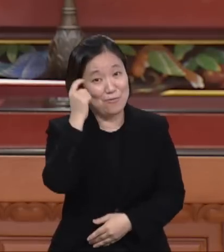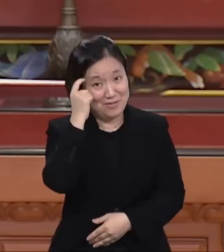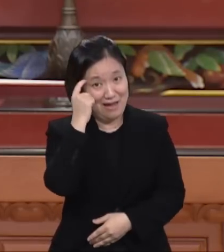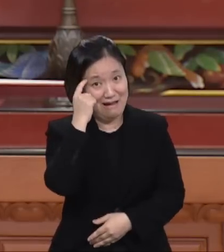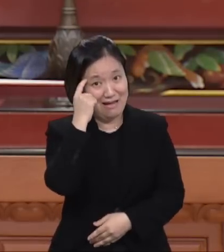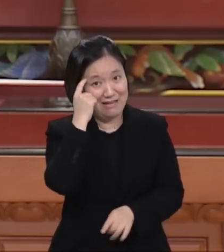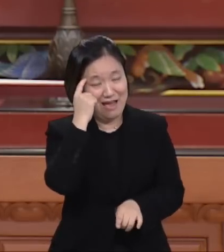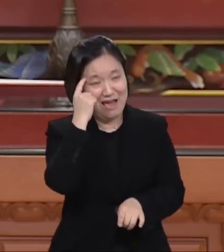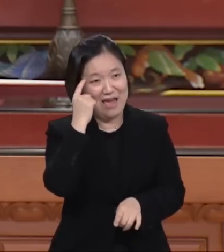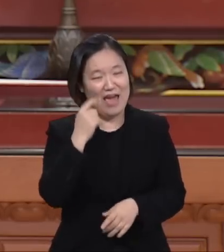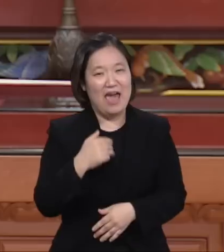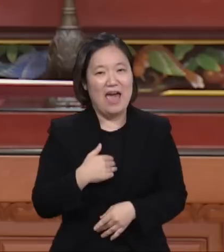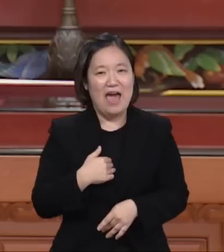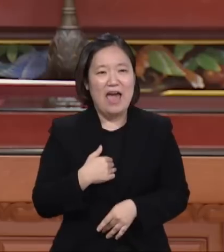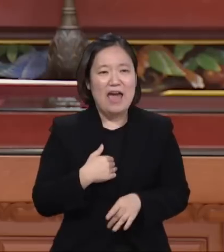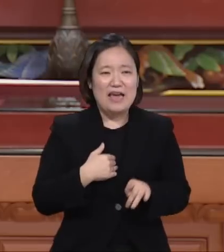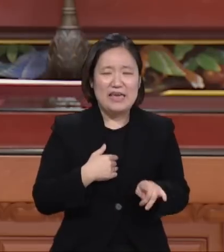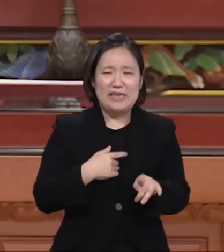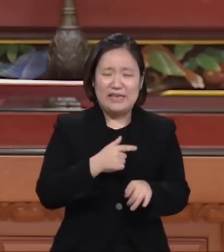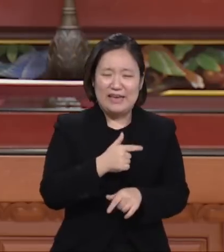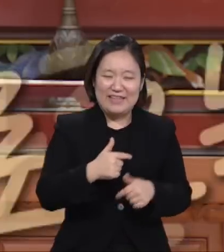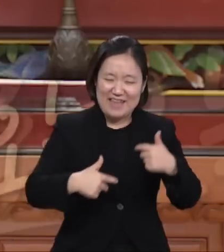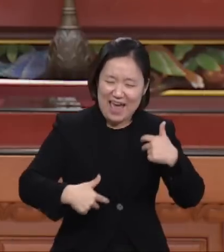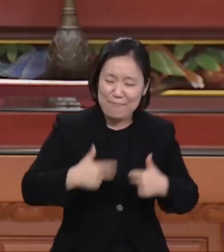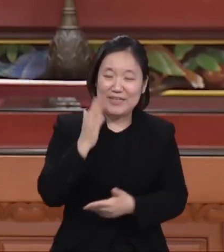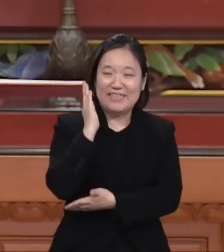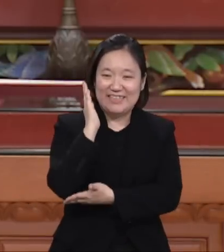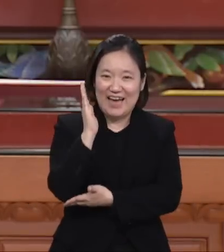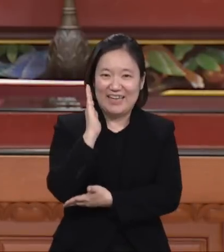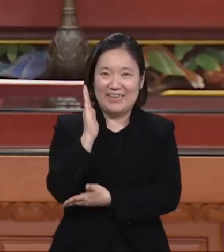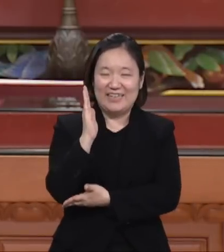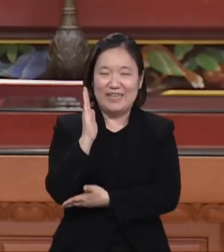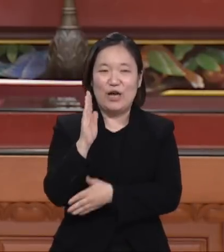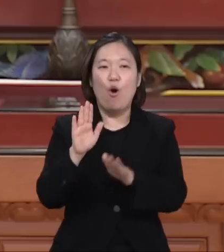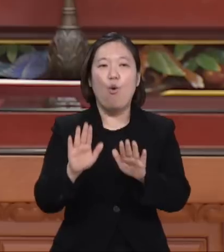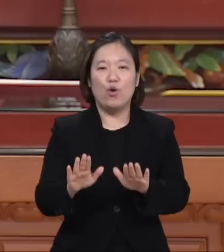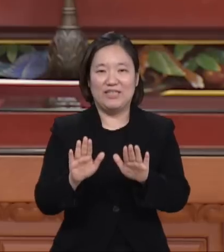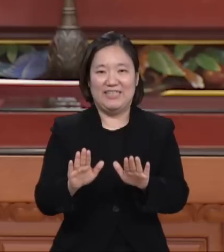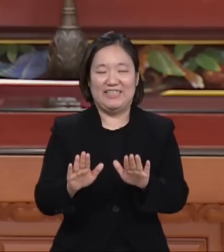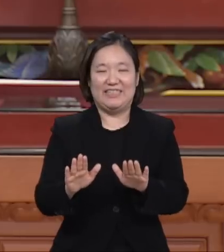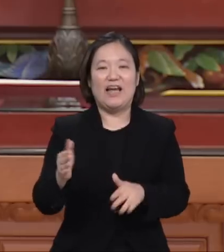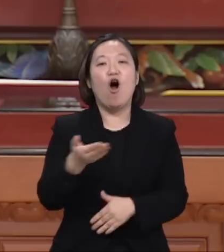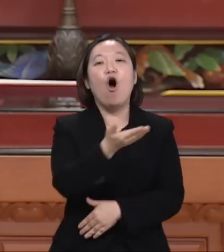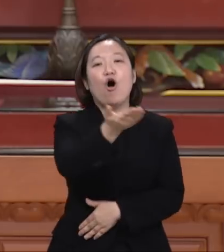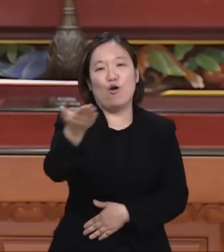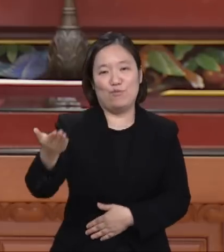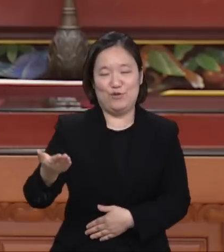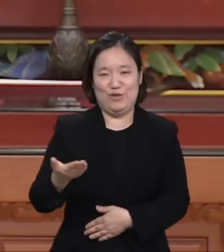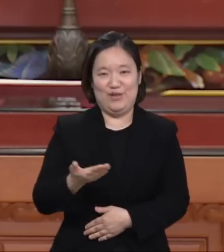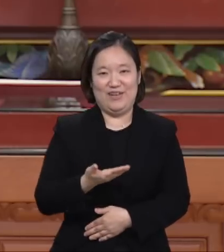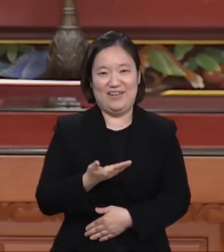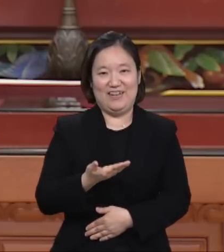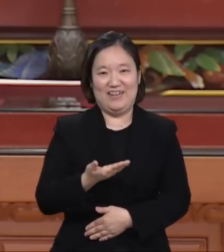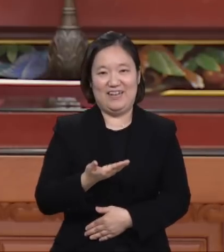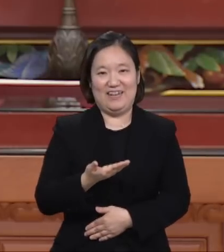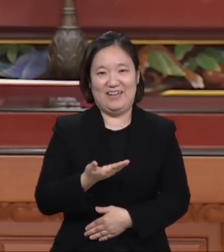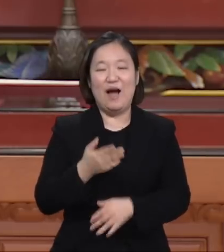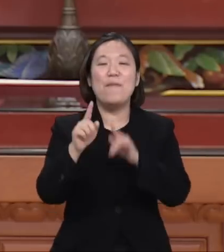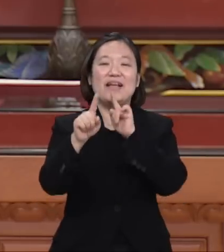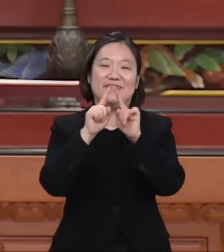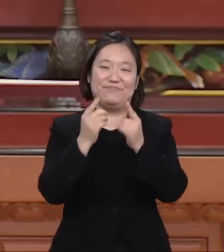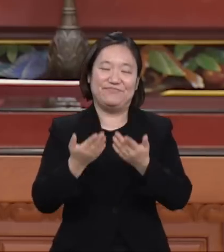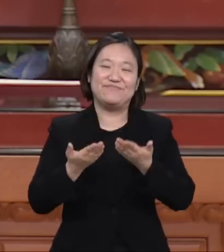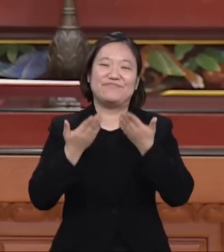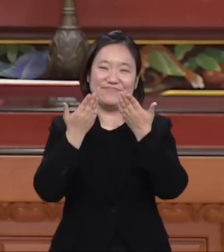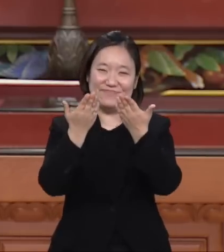묵히고 묵혔던 제가 아끼는이 내용을 오늘 정법사에서 여러분들과 함께 나누게 되었습니다 두근두근